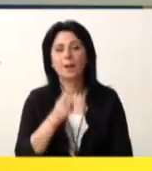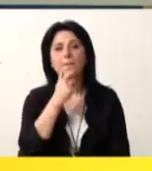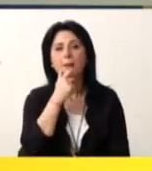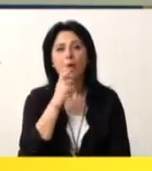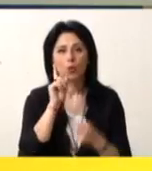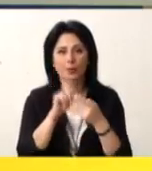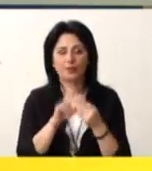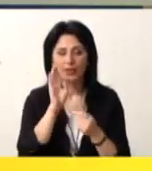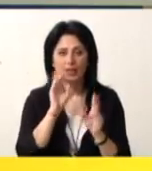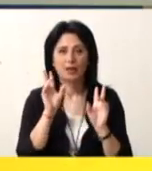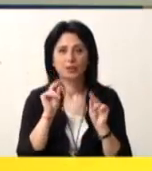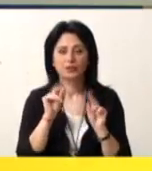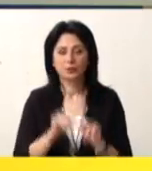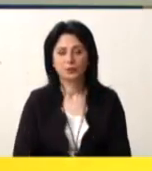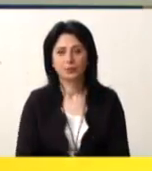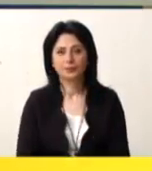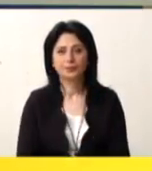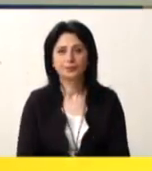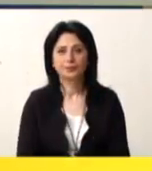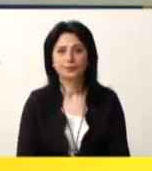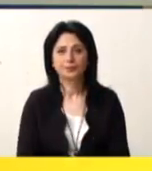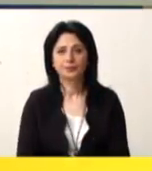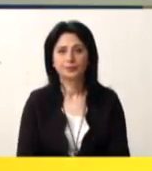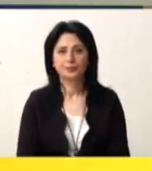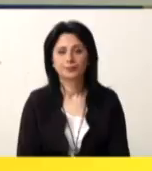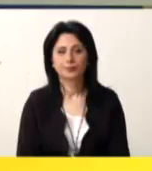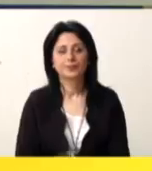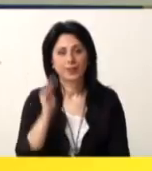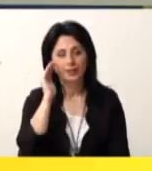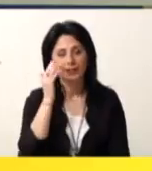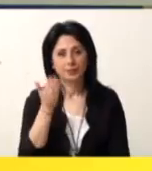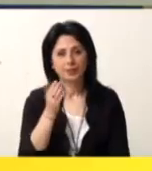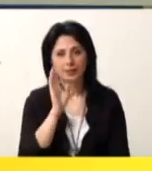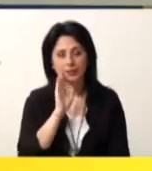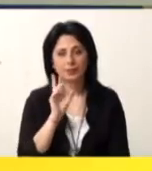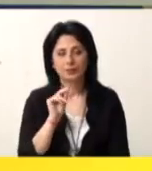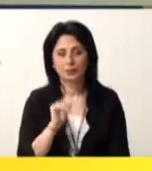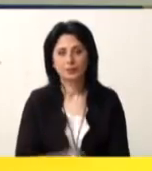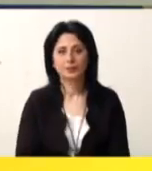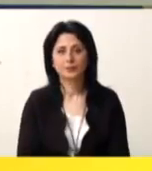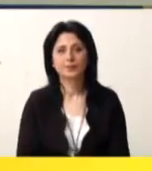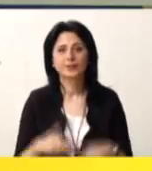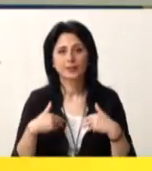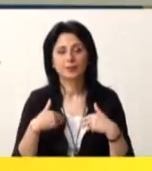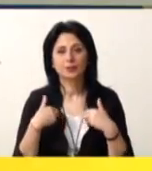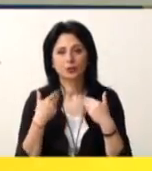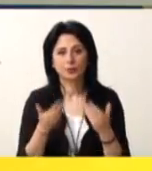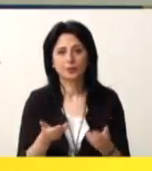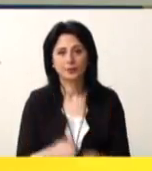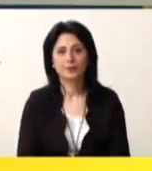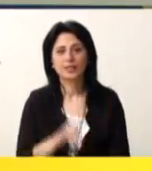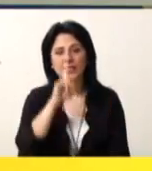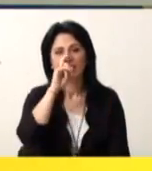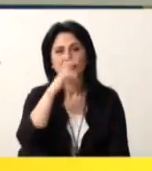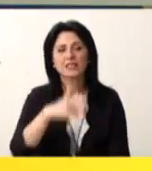მაყურებელი გვერდება, დილამშვიდობისა. გისმენთ? ალო? გისმენთ, დილამშვიდობისა. გამარჯობა.